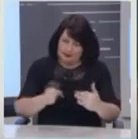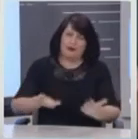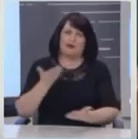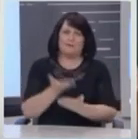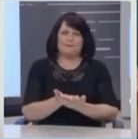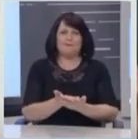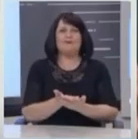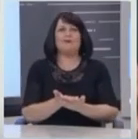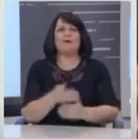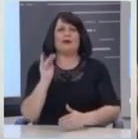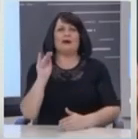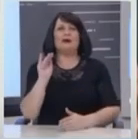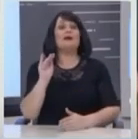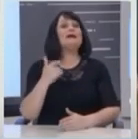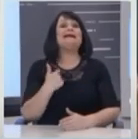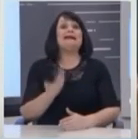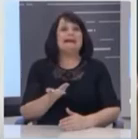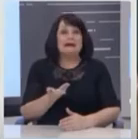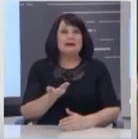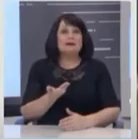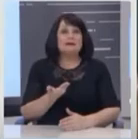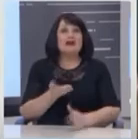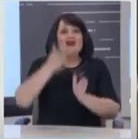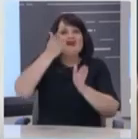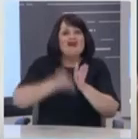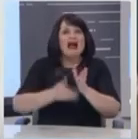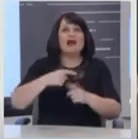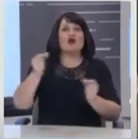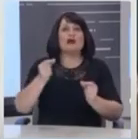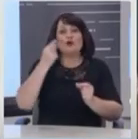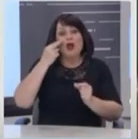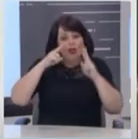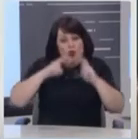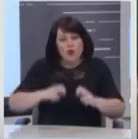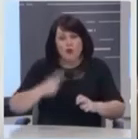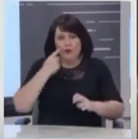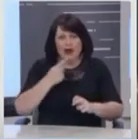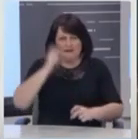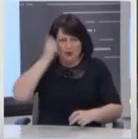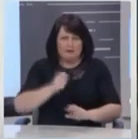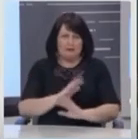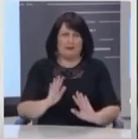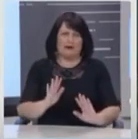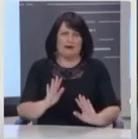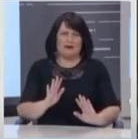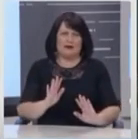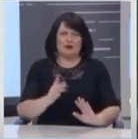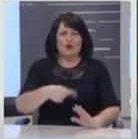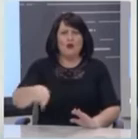προς εσάς κύριε Βούτση, για να λάβουμε πρόσβαση στο φάκελο της Κύπρου. Είναι αδιανόητο να